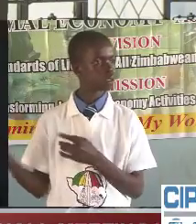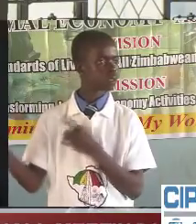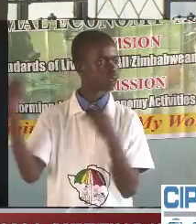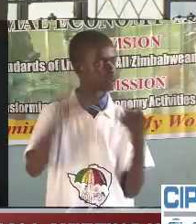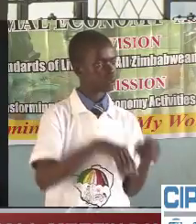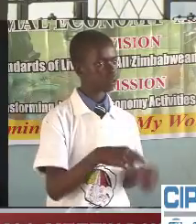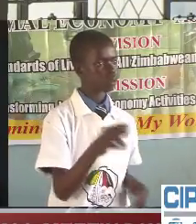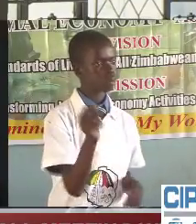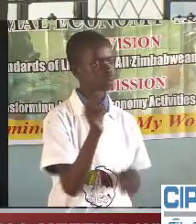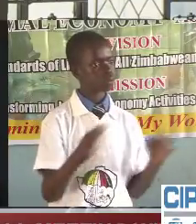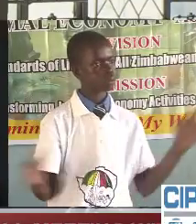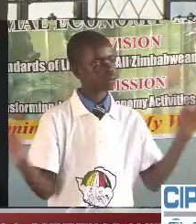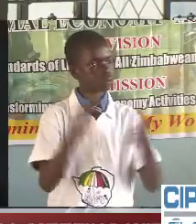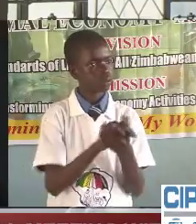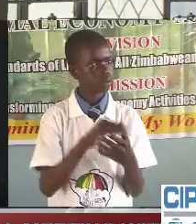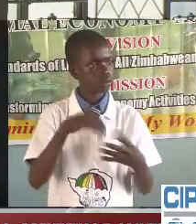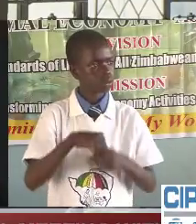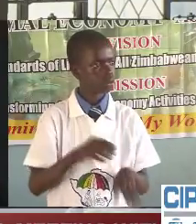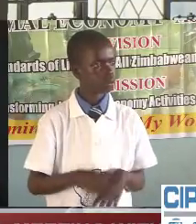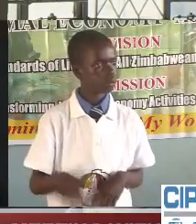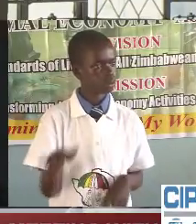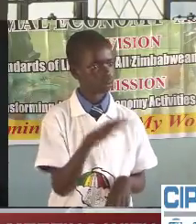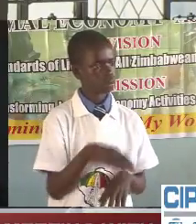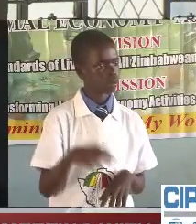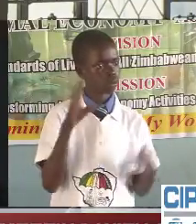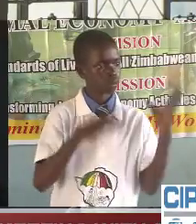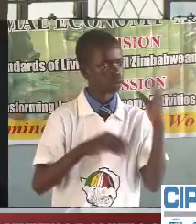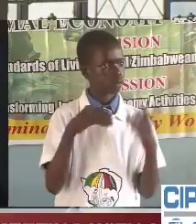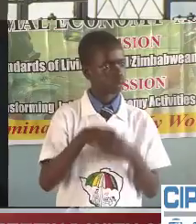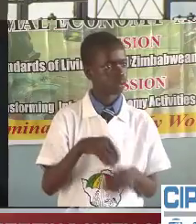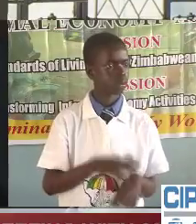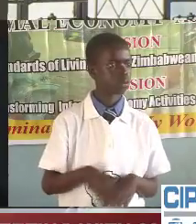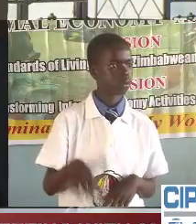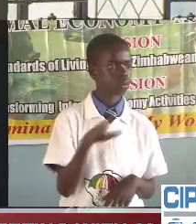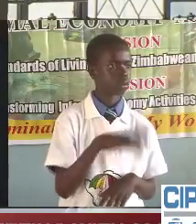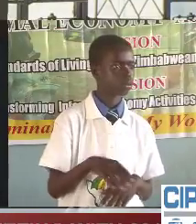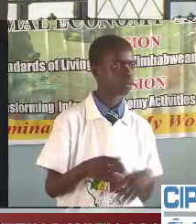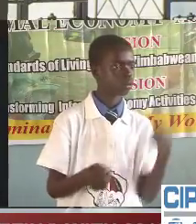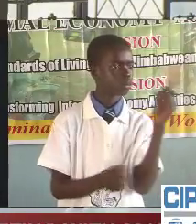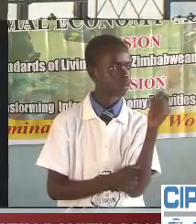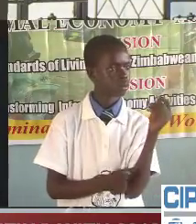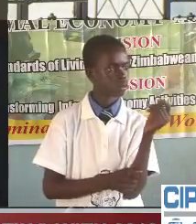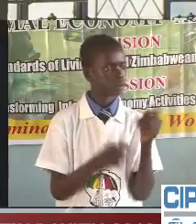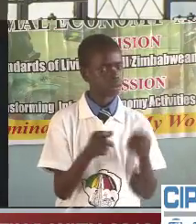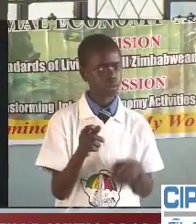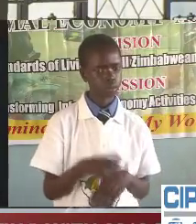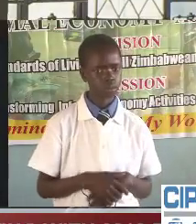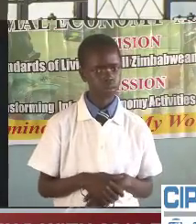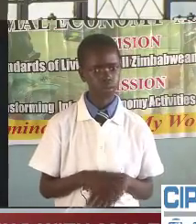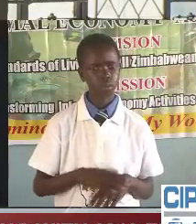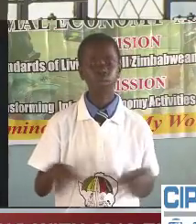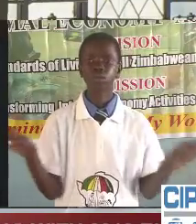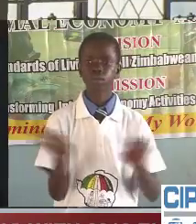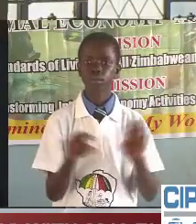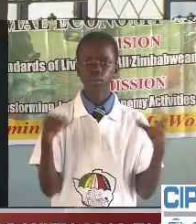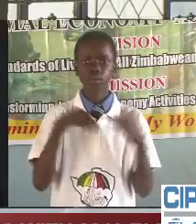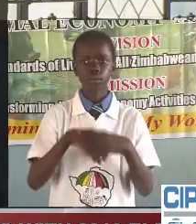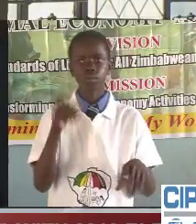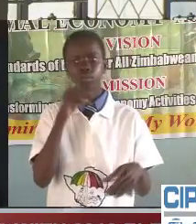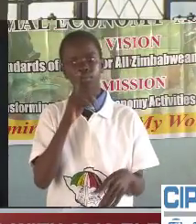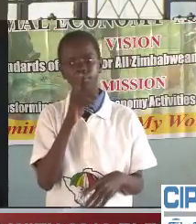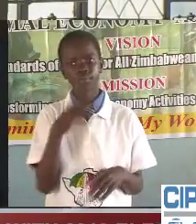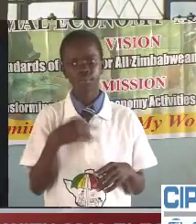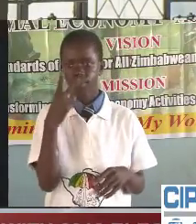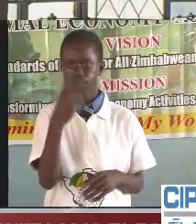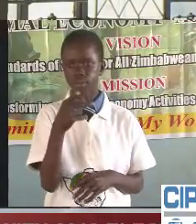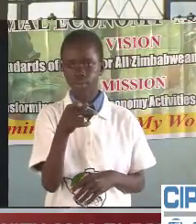kumusangano wevanhu vanochokuita nezvemabusiness. Ndo nyaya dzatanga takatarisa